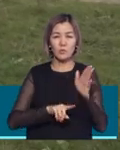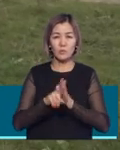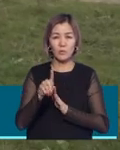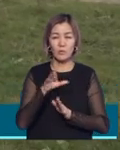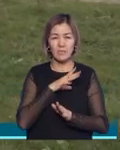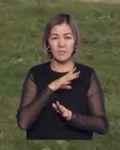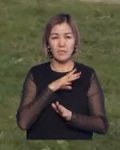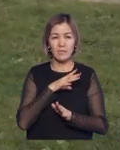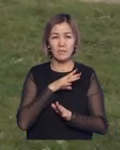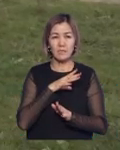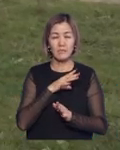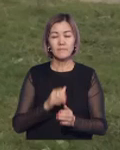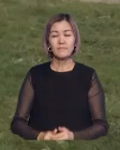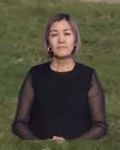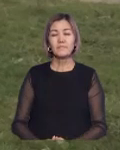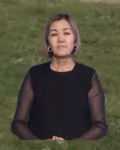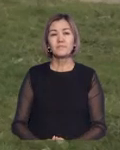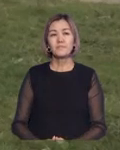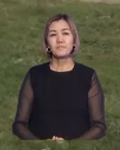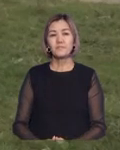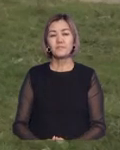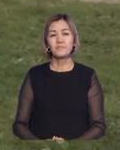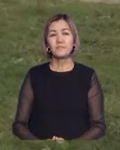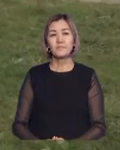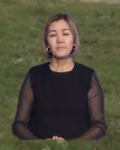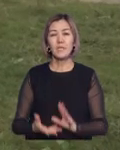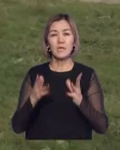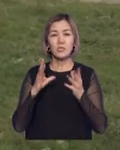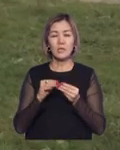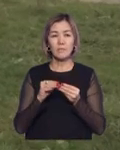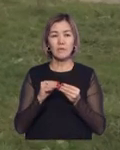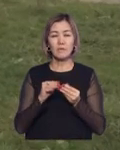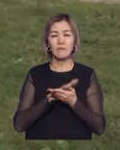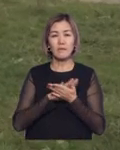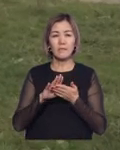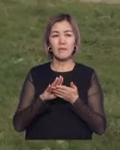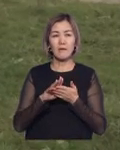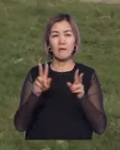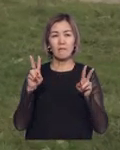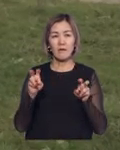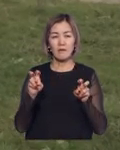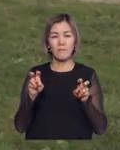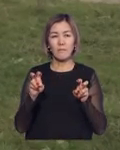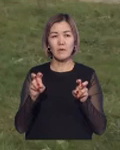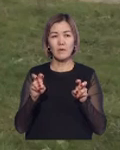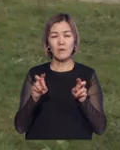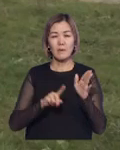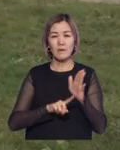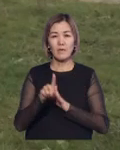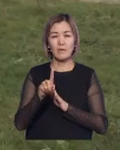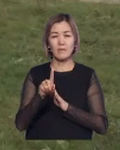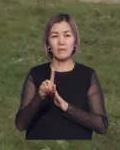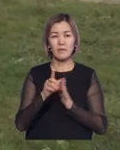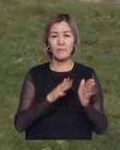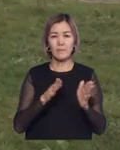алып, көгалдандыру мәселесімен айналысып жатырмыз. Жалпы тазалық мәселесі бойынша қолға алынған Қарасай